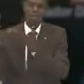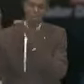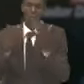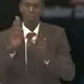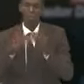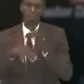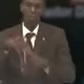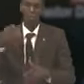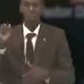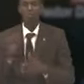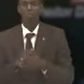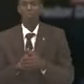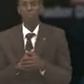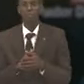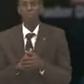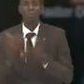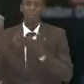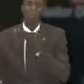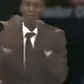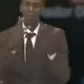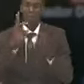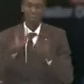ne cachez pas vos témoignages